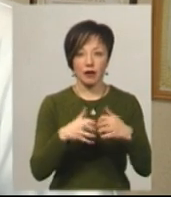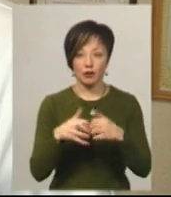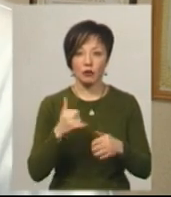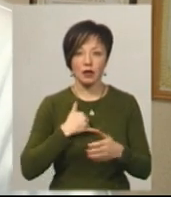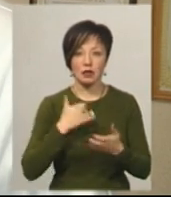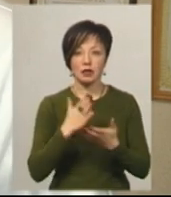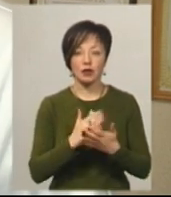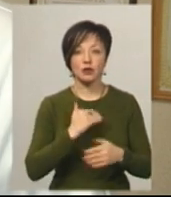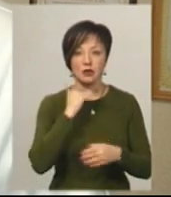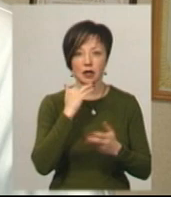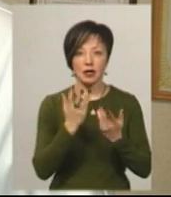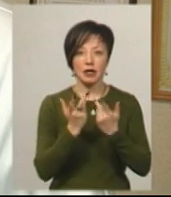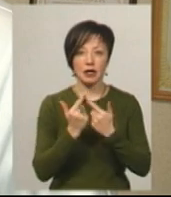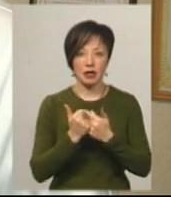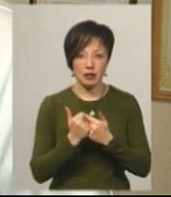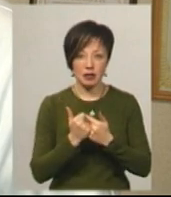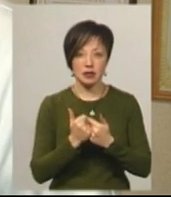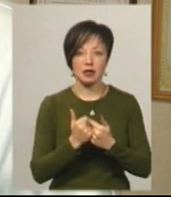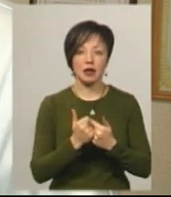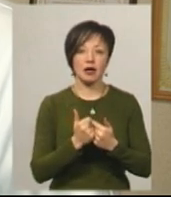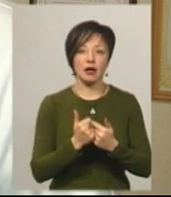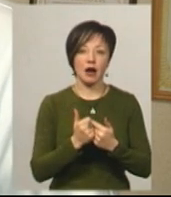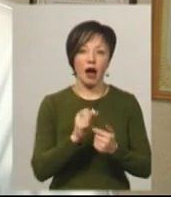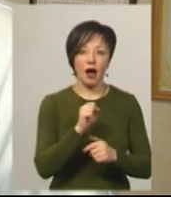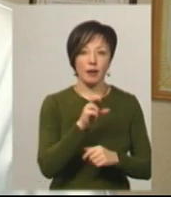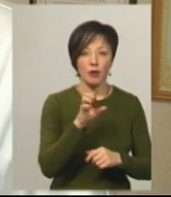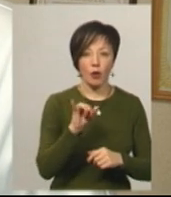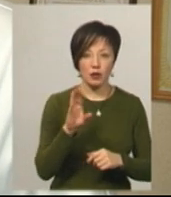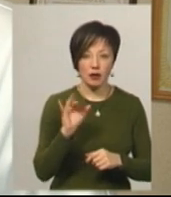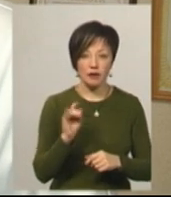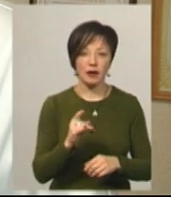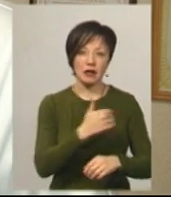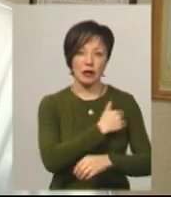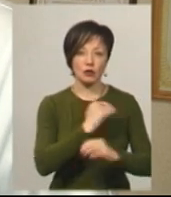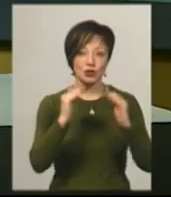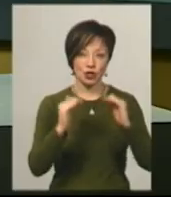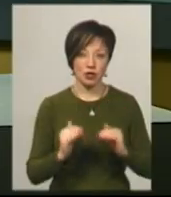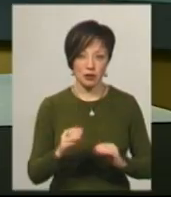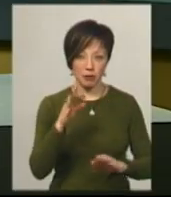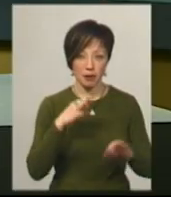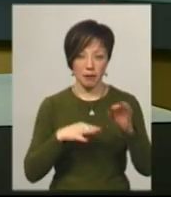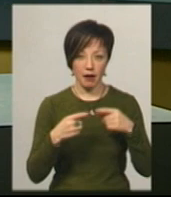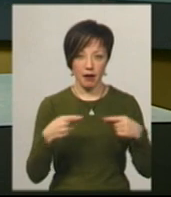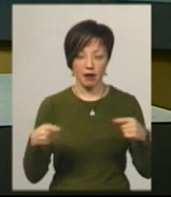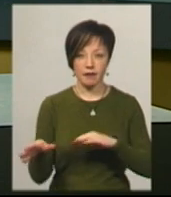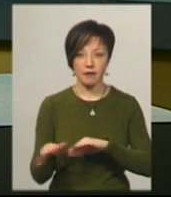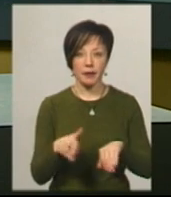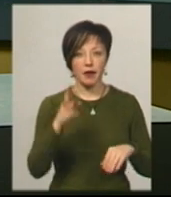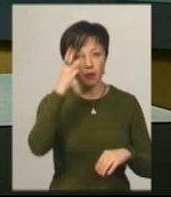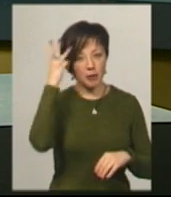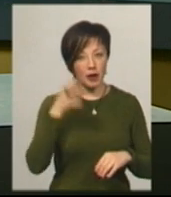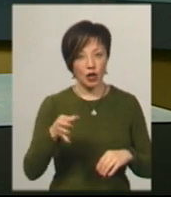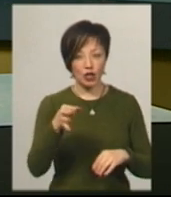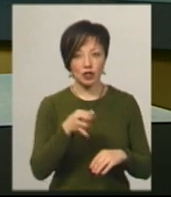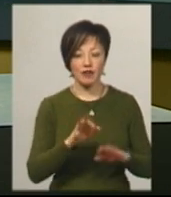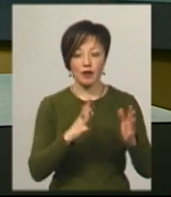нас є достатня кількість антибіотиків, знеболюючих, жарознижувальних препаратів. На Хмельниччині випадків